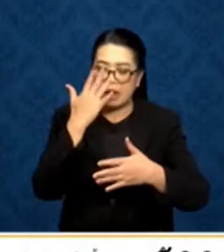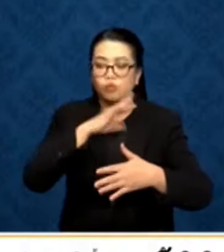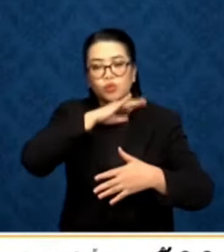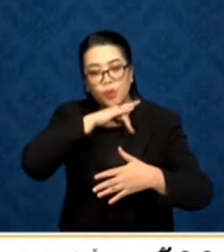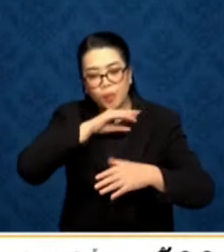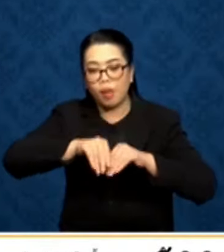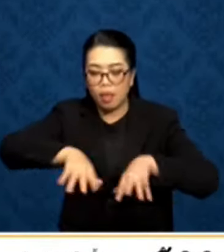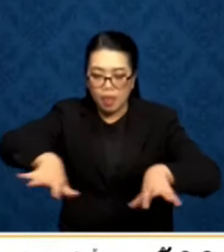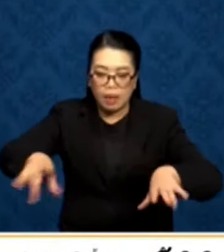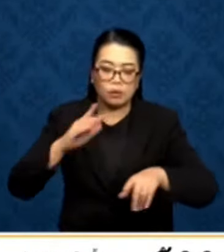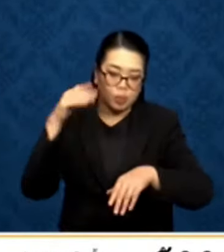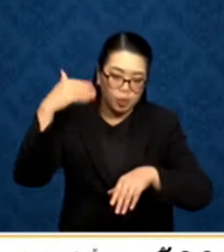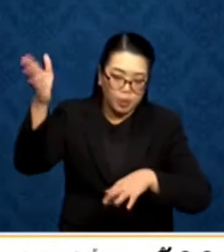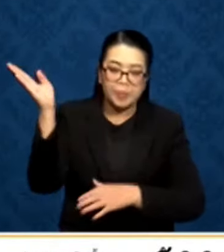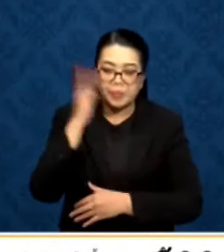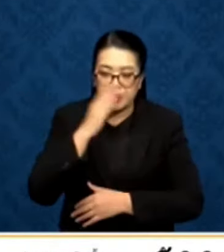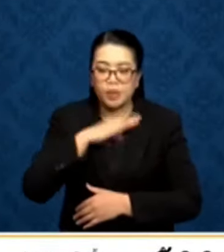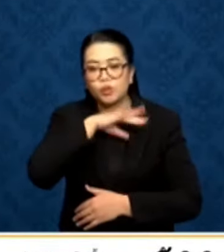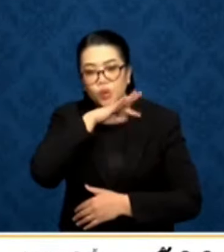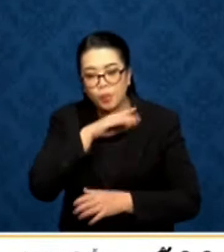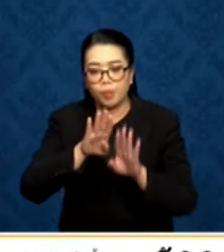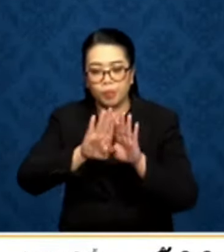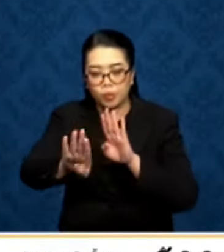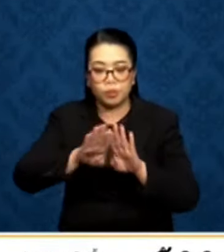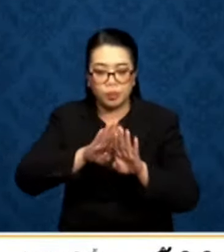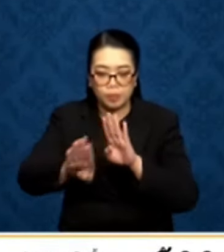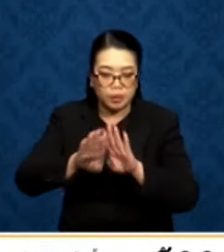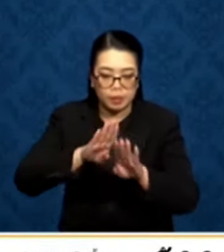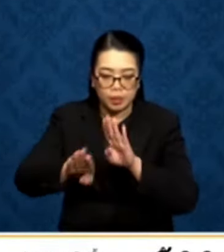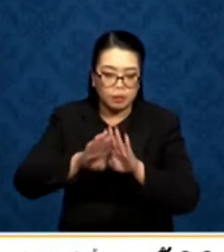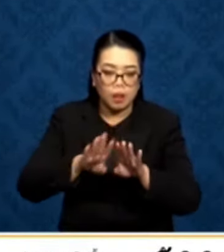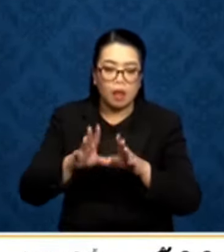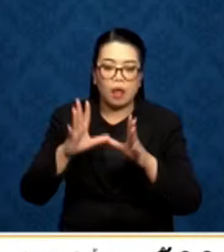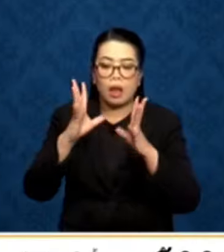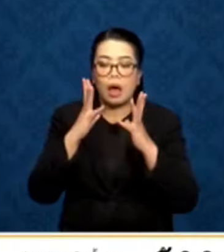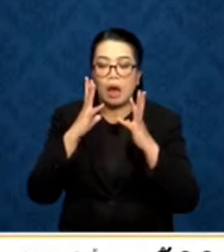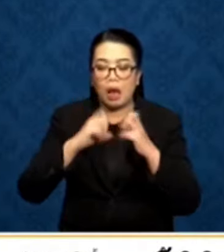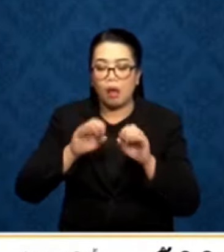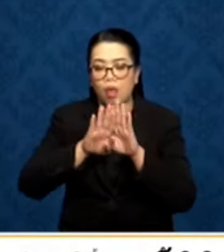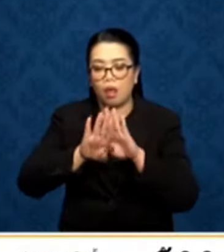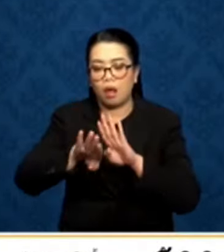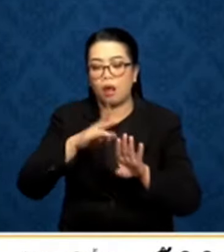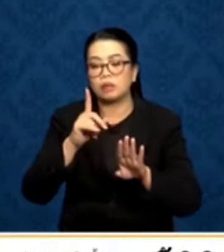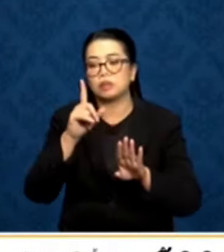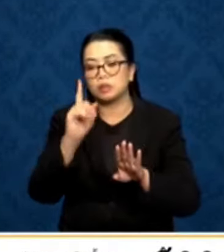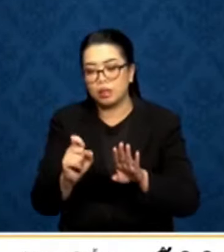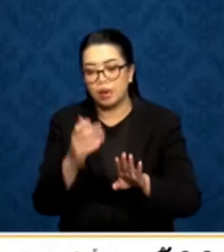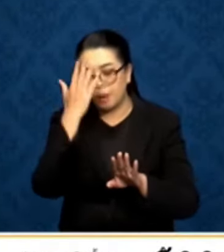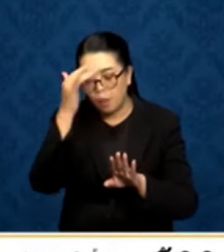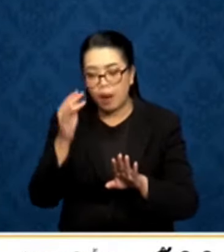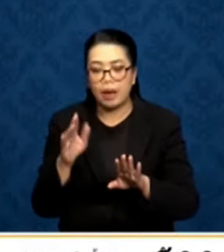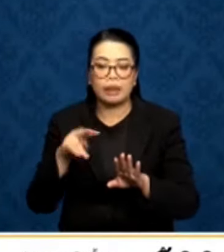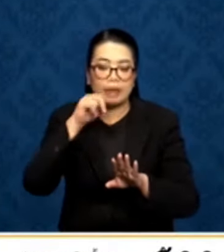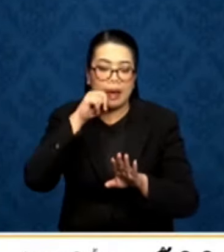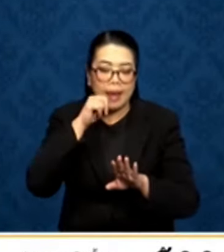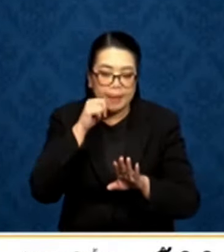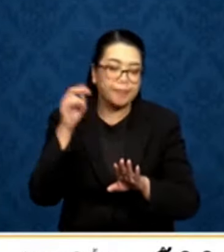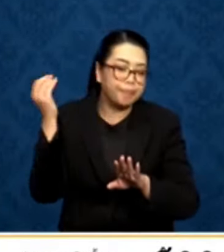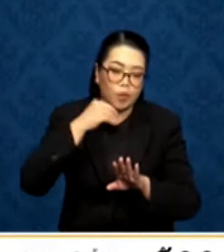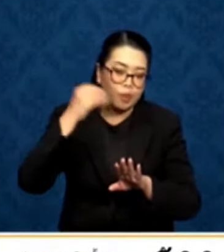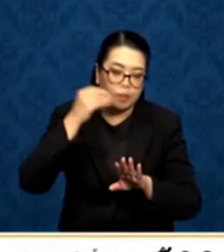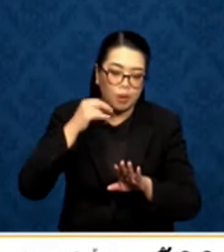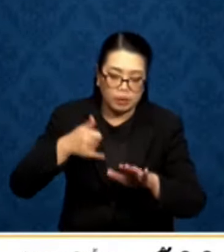นั้นระยะยาวไปนะครับประตูที่อยู่ติดกับห้องน้ำก็จะเอ่อจะพังลงนะครับหรือว่าถ้าหากว่าผู้คนที่อาศัยอยู่จะเดิน